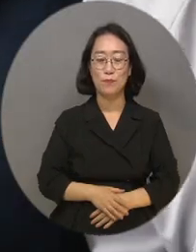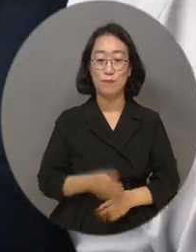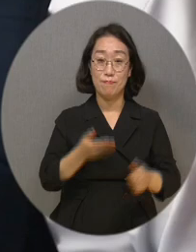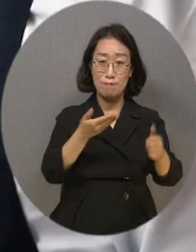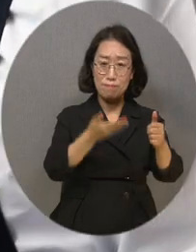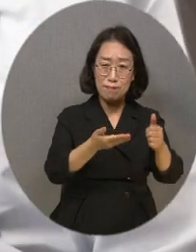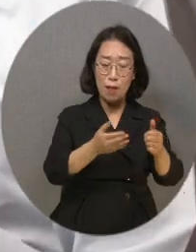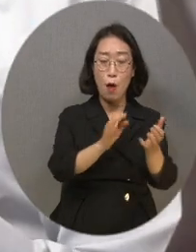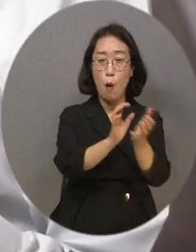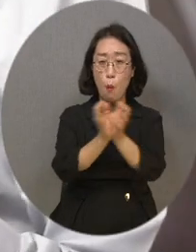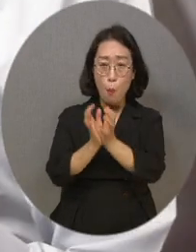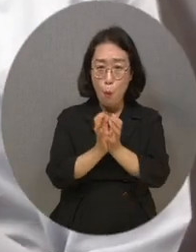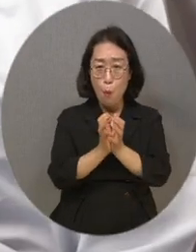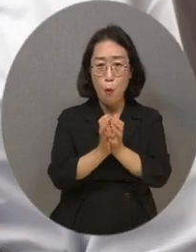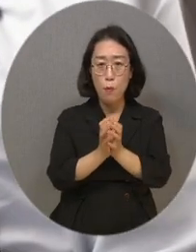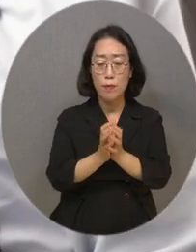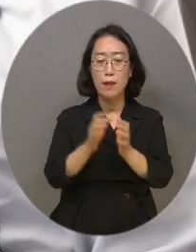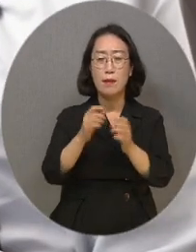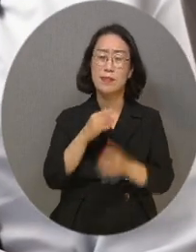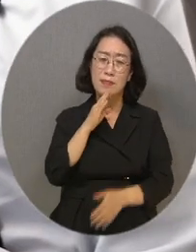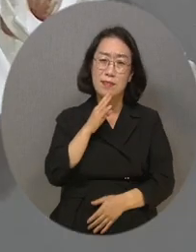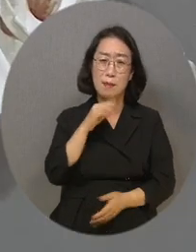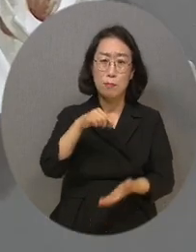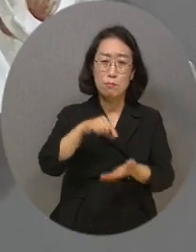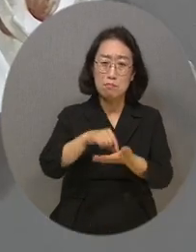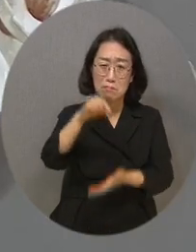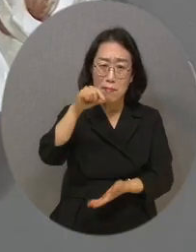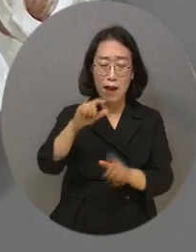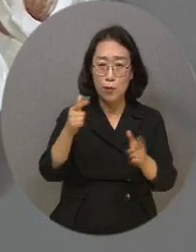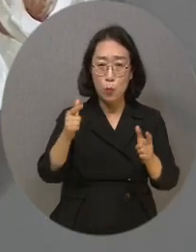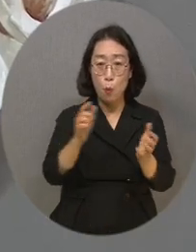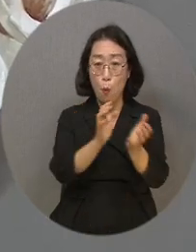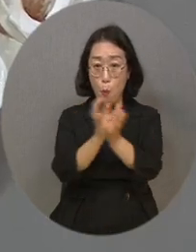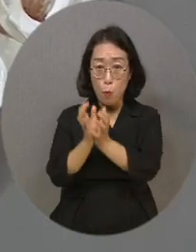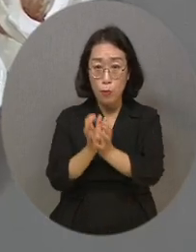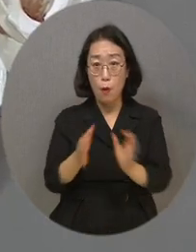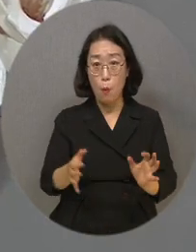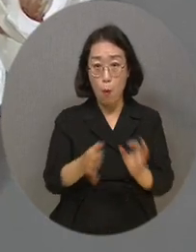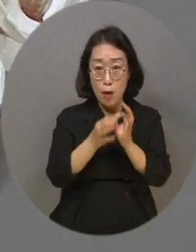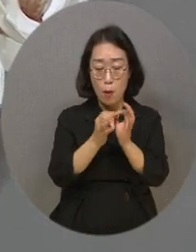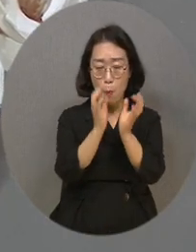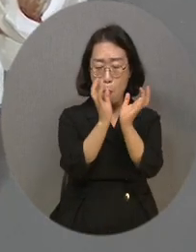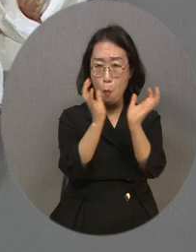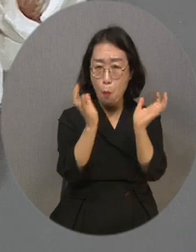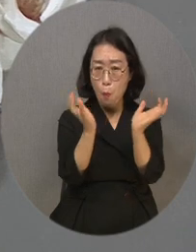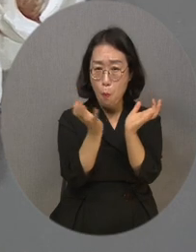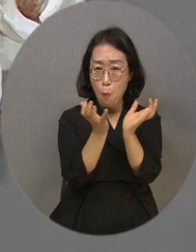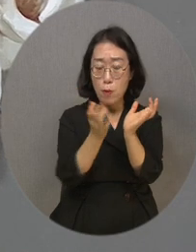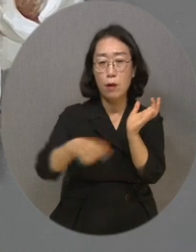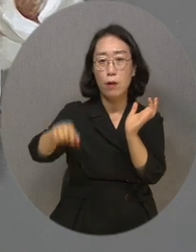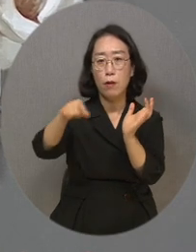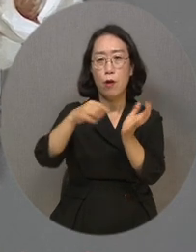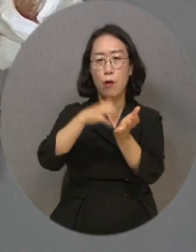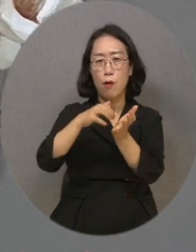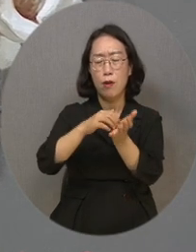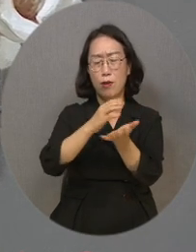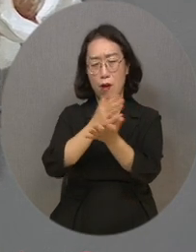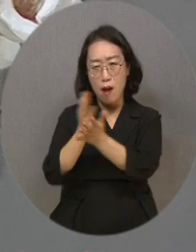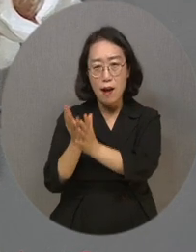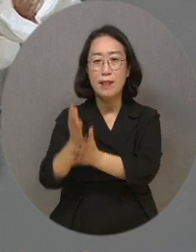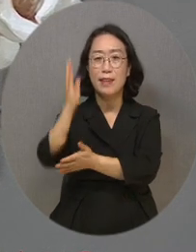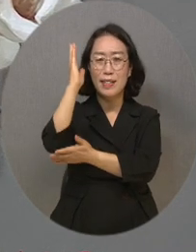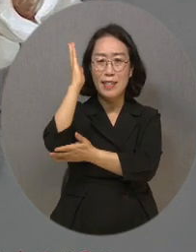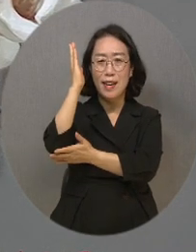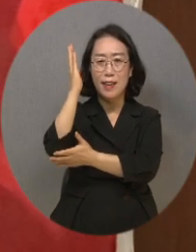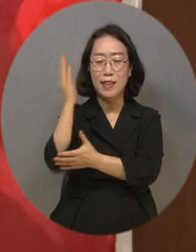작가는 꽃을 단순한 사물이 아닌 꽃에 달려있는 많은 꽃잎들이 수천 가지의 다양한